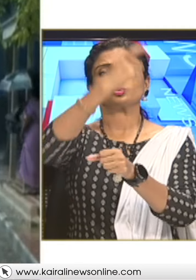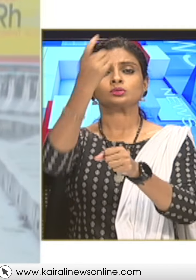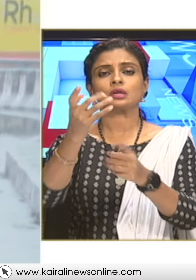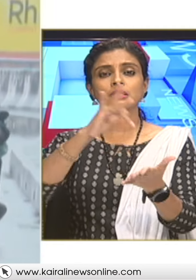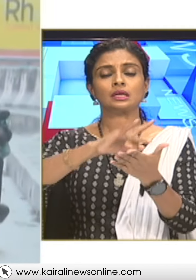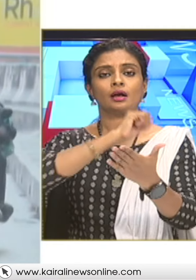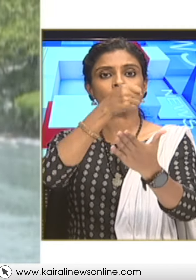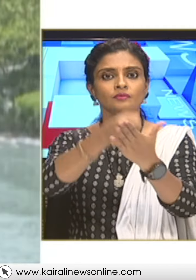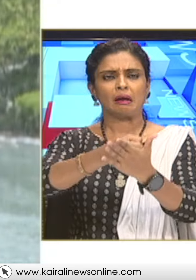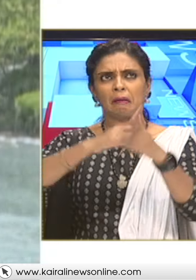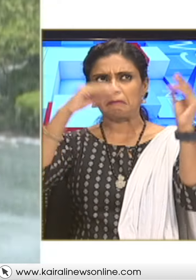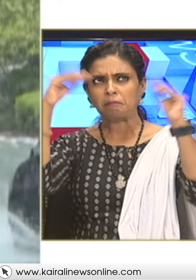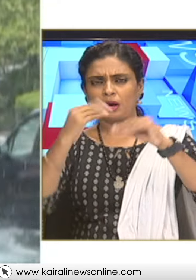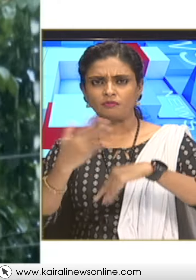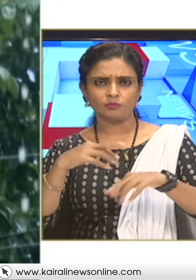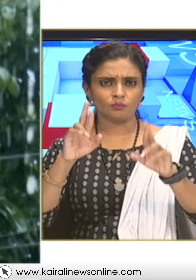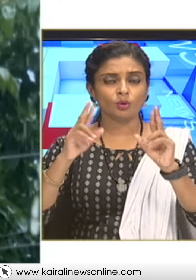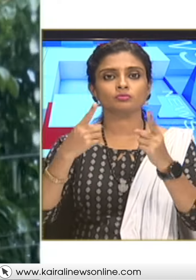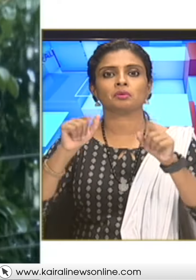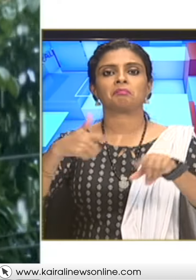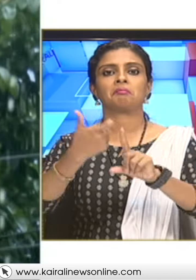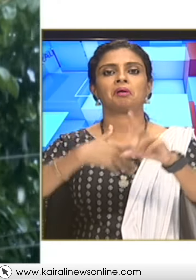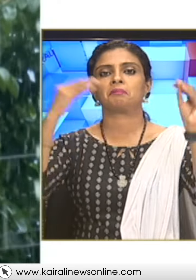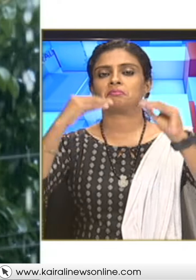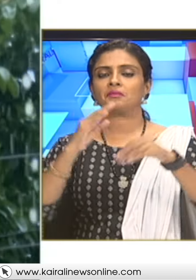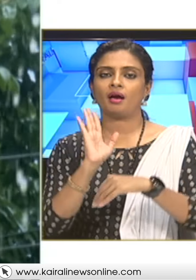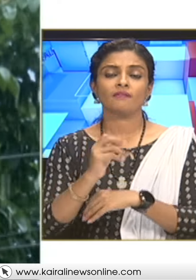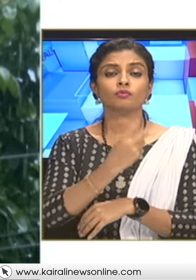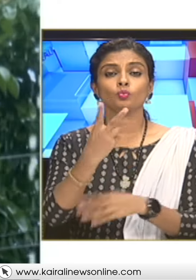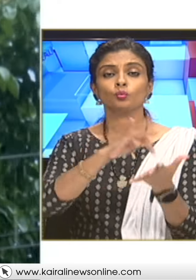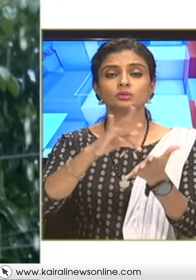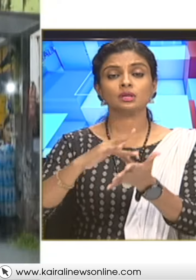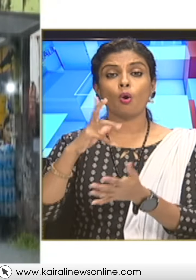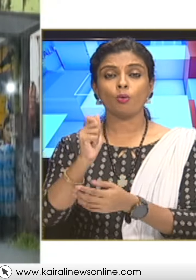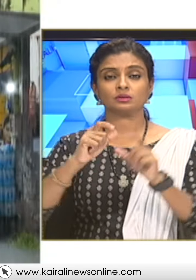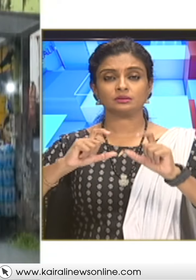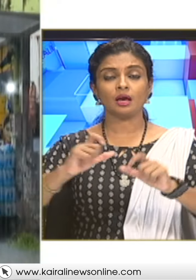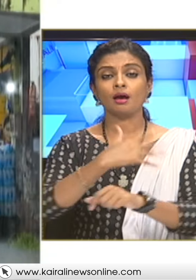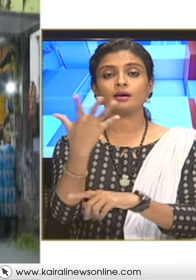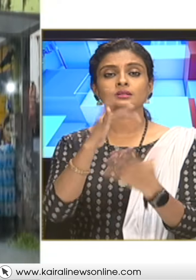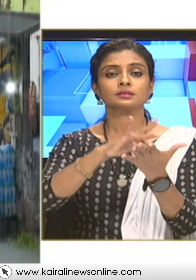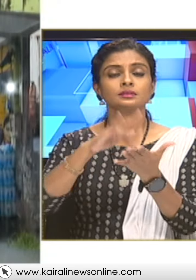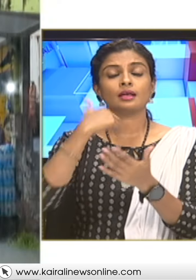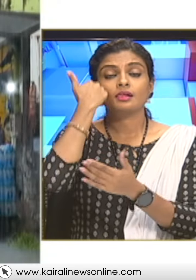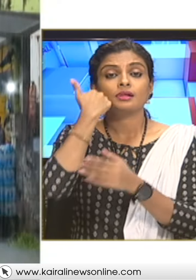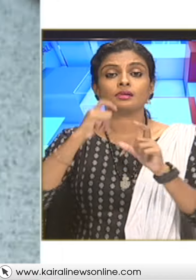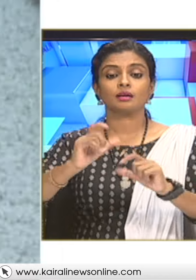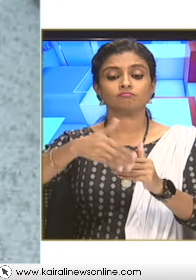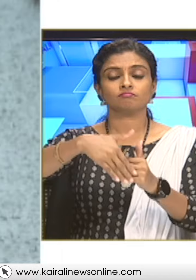ന്യൂനമർദ്ദപ്പാർത്തി നിലനിൽക്കുന്നതിനാലാണ് സംസ്ഥാനത്ത് മഴ തുടരുന്നത് രണ്ട് ജില്ലകളിൽ ഓറഞ്ച് അലേർട്ടും അഞ്ച് ജില്ലകളിൽ യെല്ലോ അലേർട്ടും